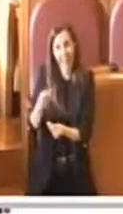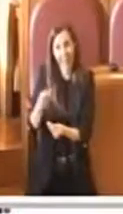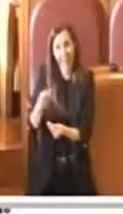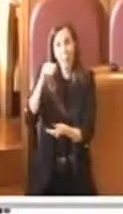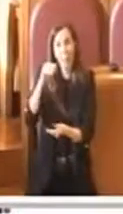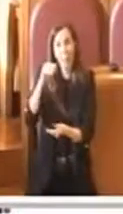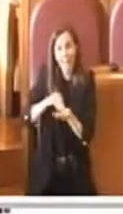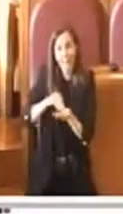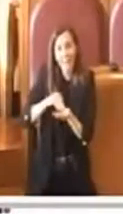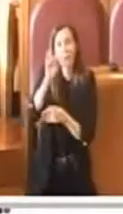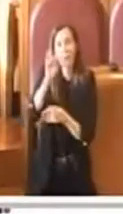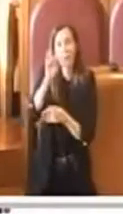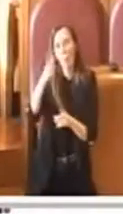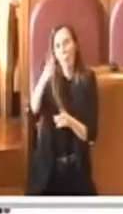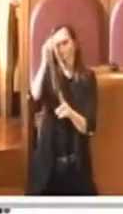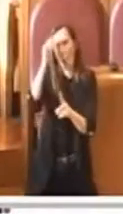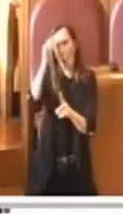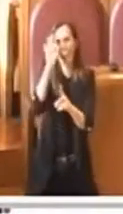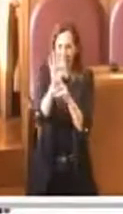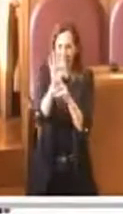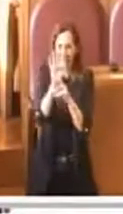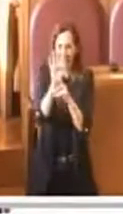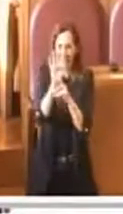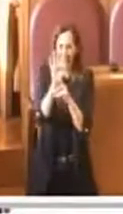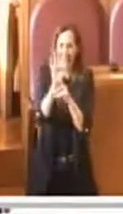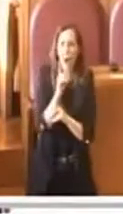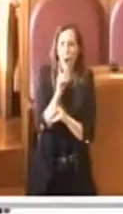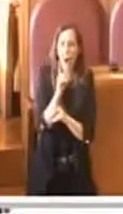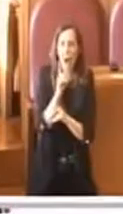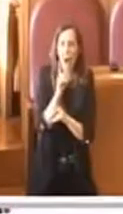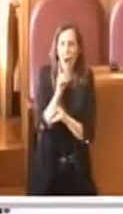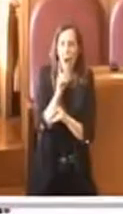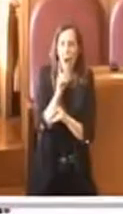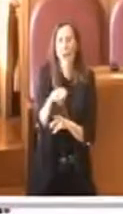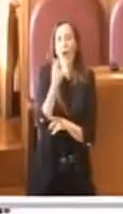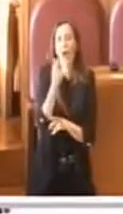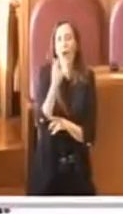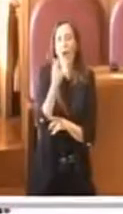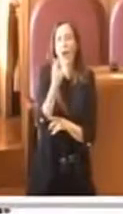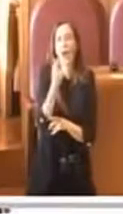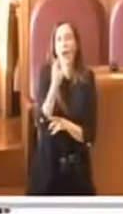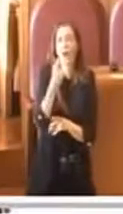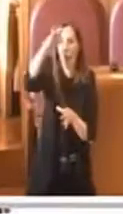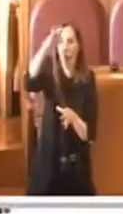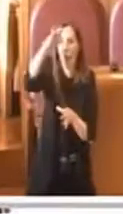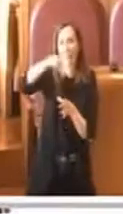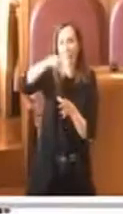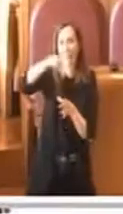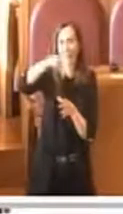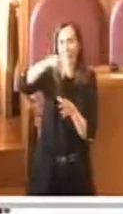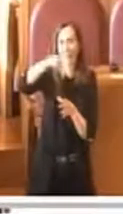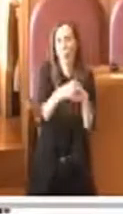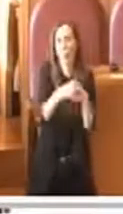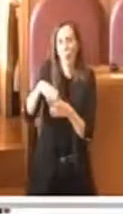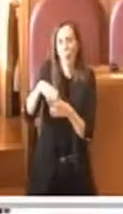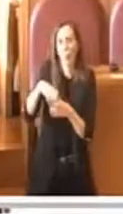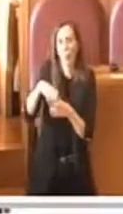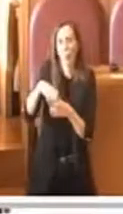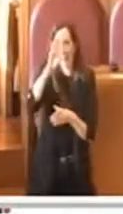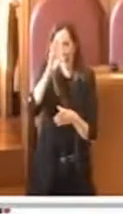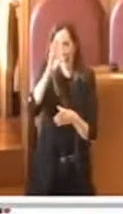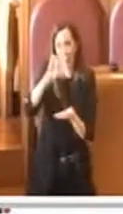a raggiungere un obiettivo importante che è quello di arrivare ad un costo zero per quanto riguarda la sede dei gruppi capitolini. Grazie Presidente.